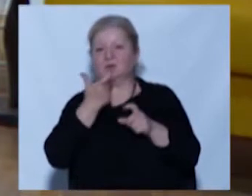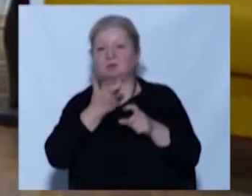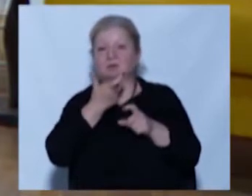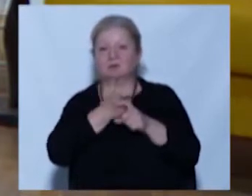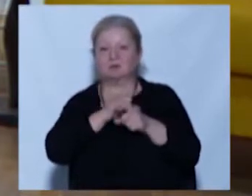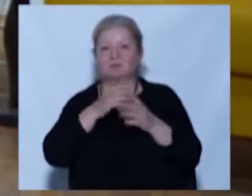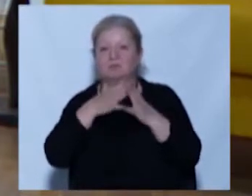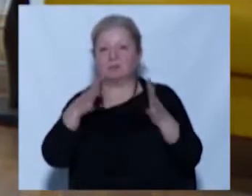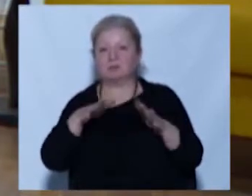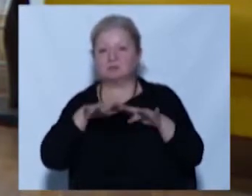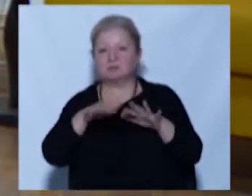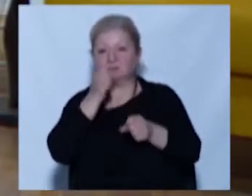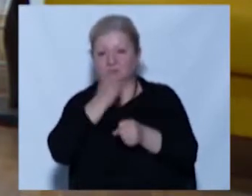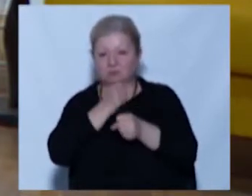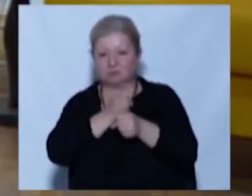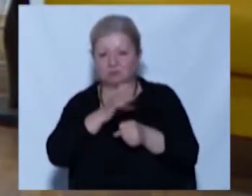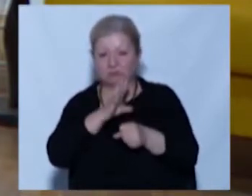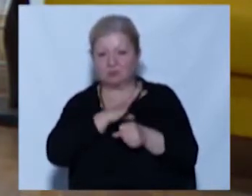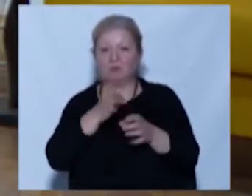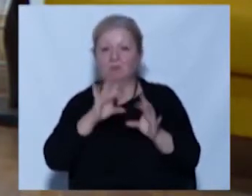მეტი საქმეები უკეთებია, მაგრამ